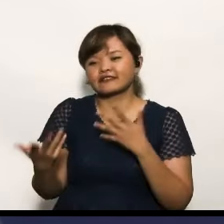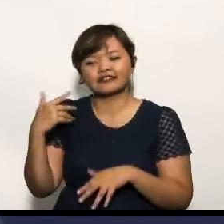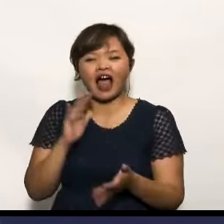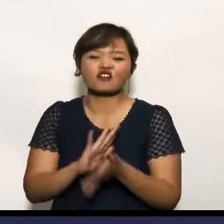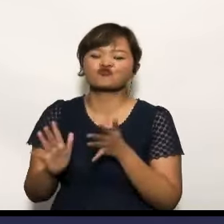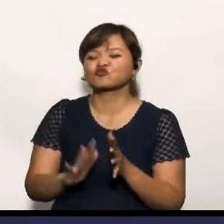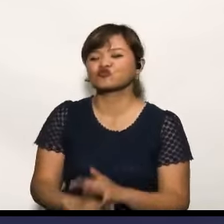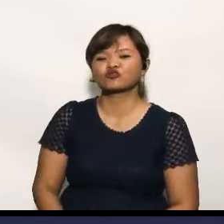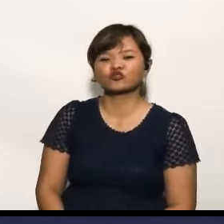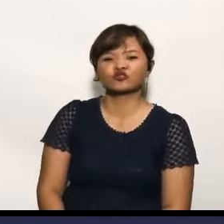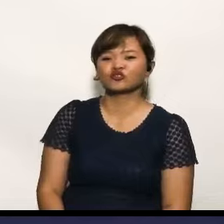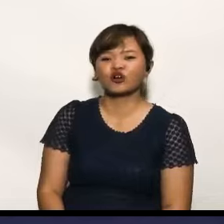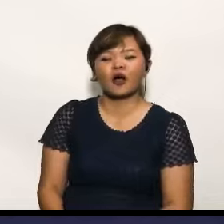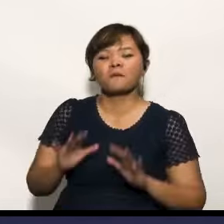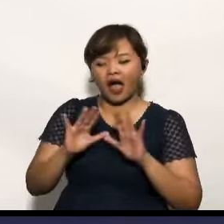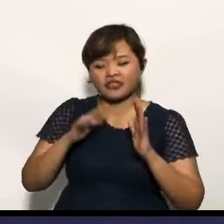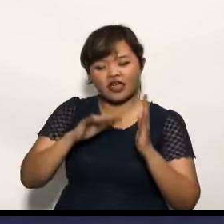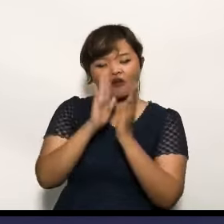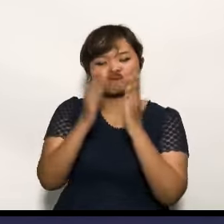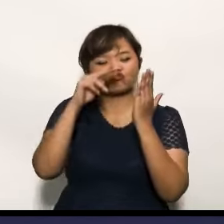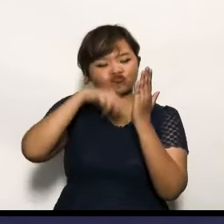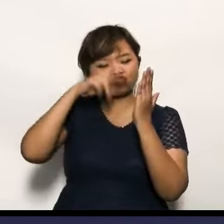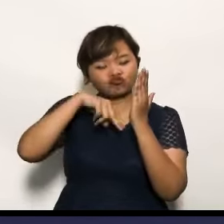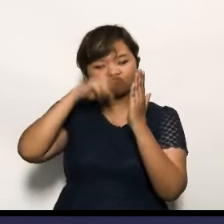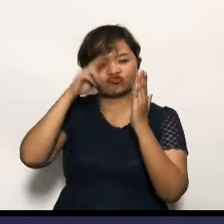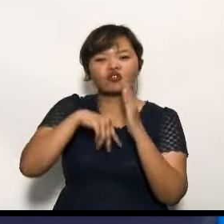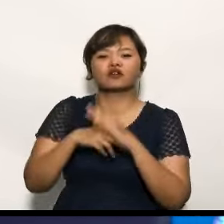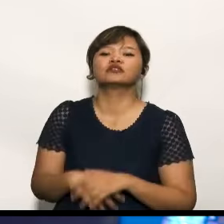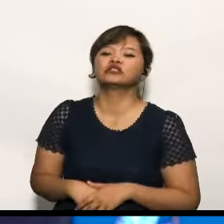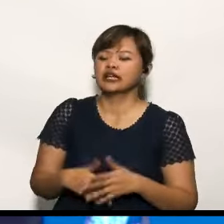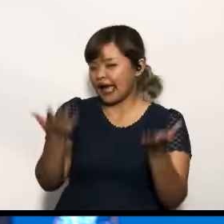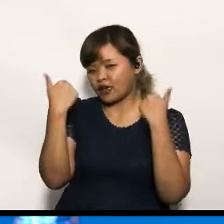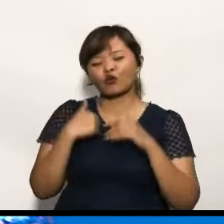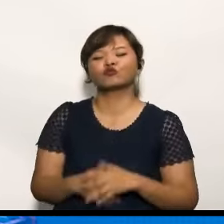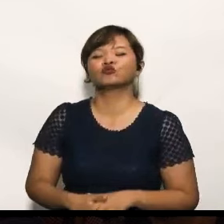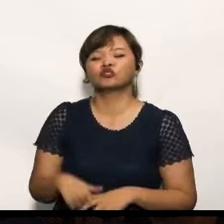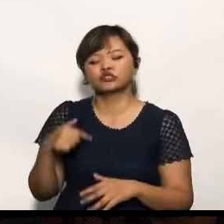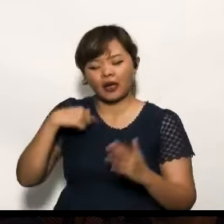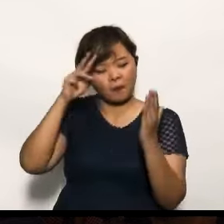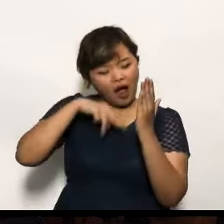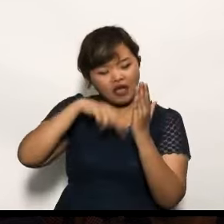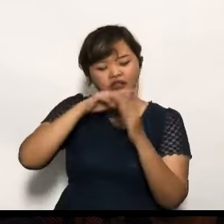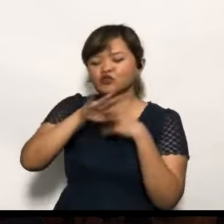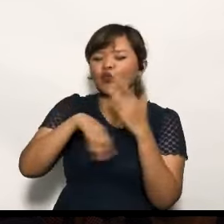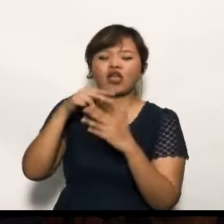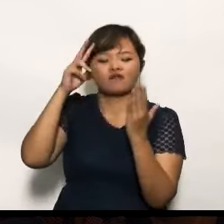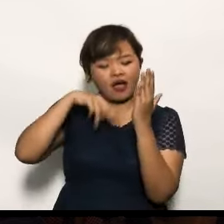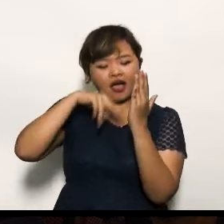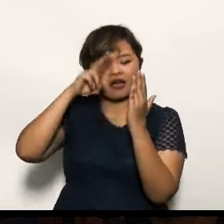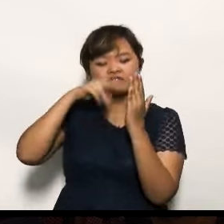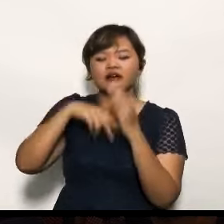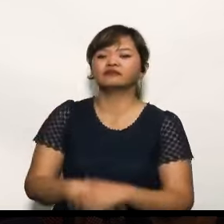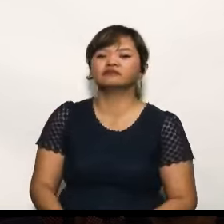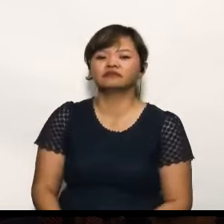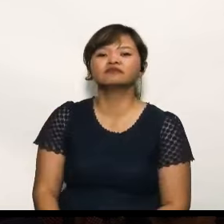on. Berapa banyak buku yang saya perlu baca? Bring it on. Saya baca, segala yang saya baca sampai